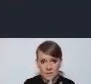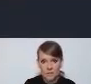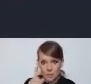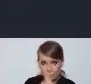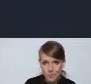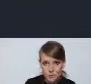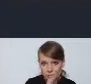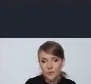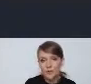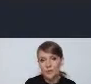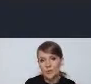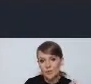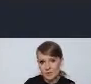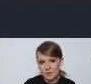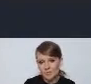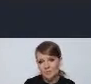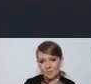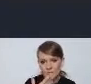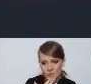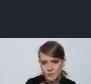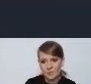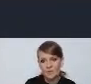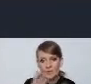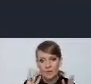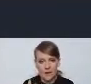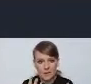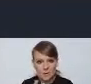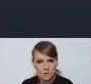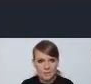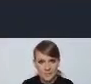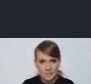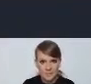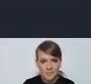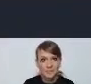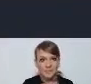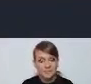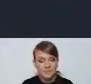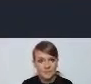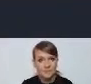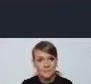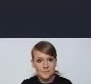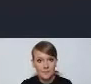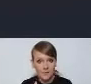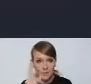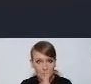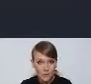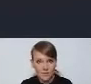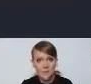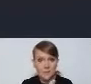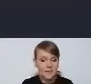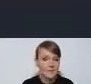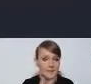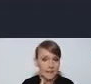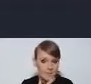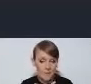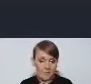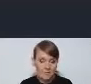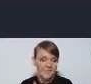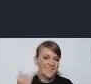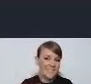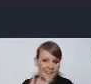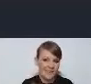się najczęściej. Sposób ważny, dlatego że o ile w sektorze finansów publicznych pieniędzy jest za mało i szczerze mówiąc zawsze jest